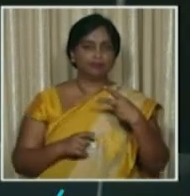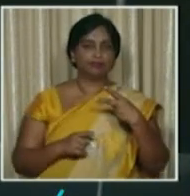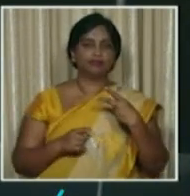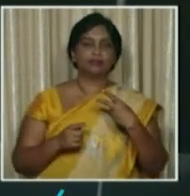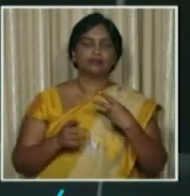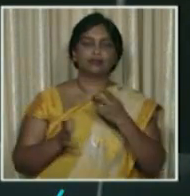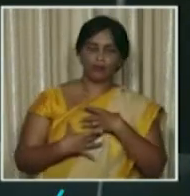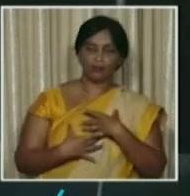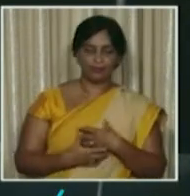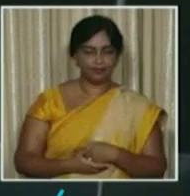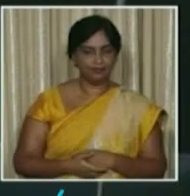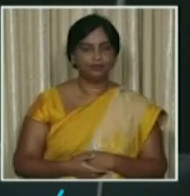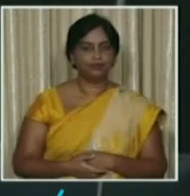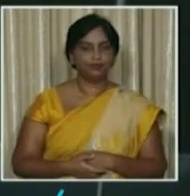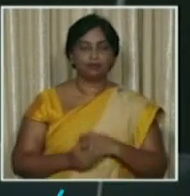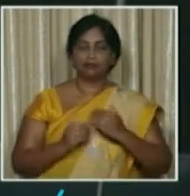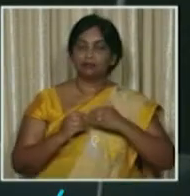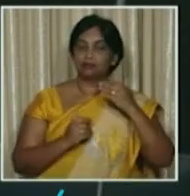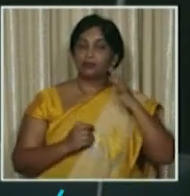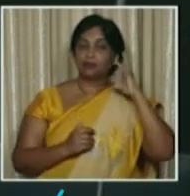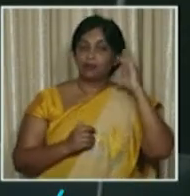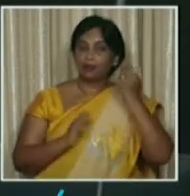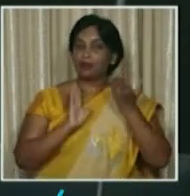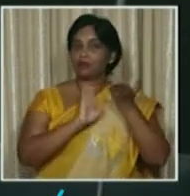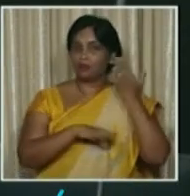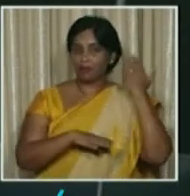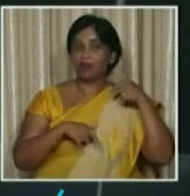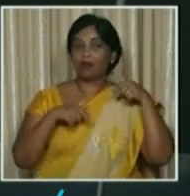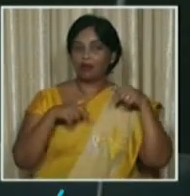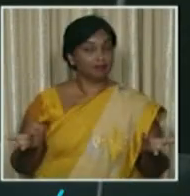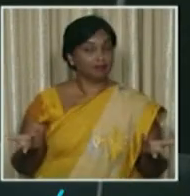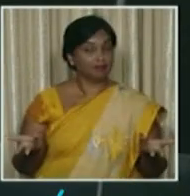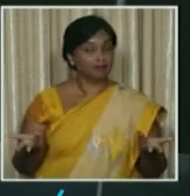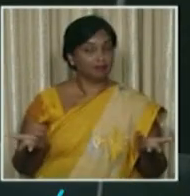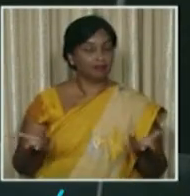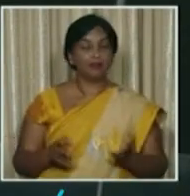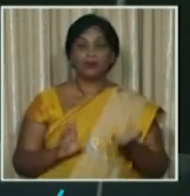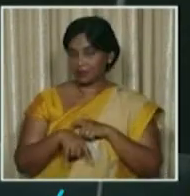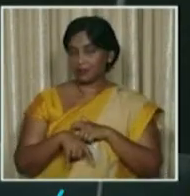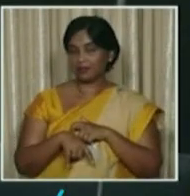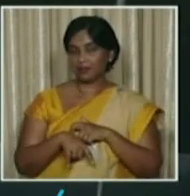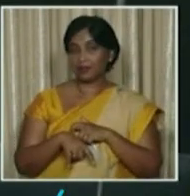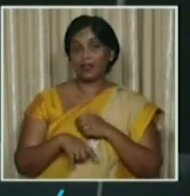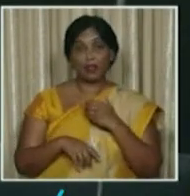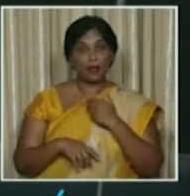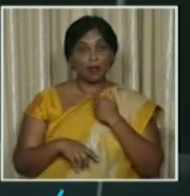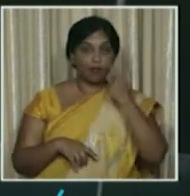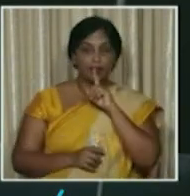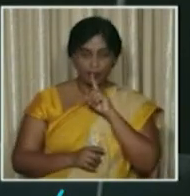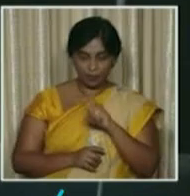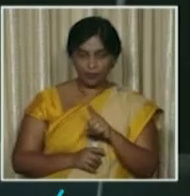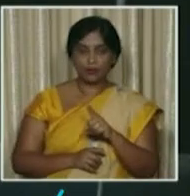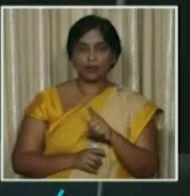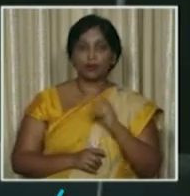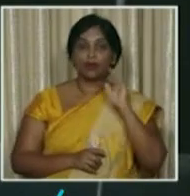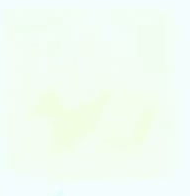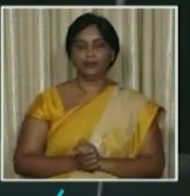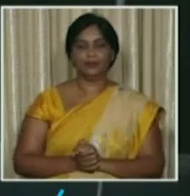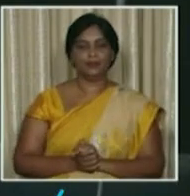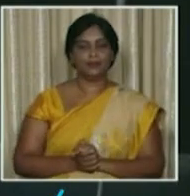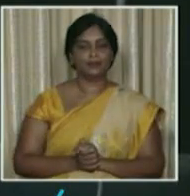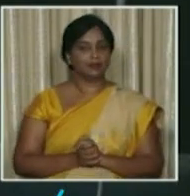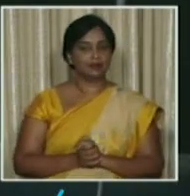මට ඒ තනතුරක් නැති වුණා. හැබැයි ඒ ප්‍රතිඵල පහුගිය කාලෙම අදත් අපි භුක්ති විඳිනවා. එදා ඒ වෙලාවේ මං වෙනුවෙන් කතා කළේ විශේෂයෙන්ම